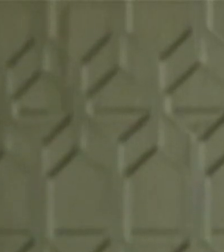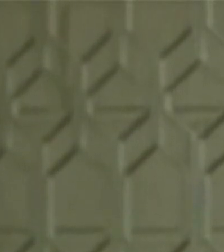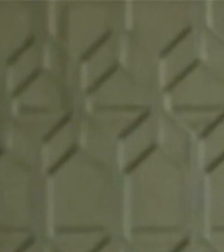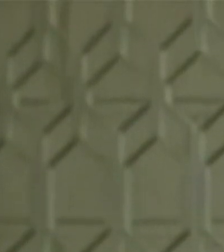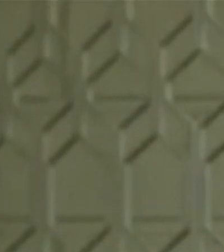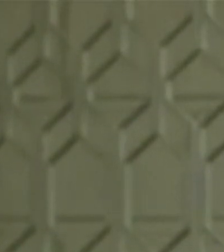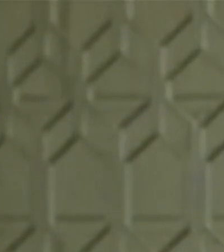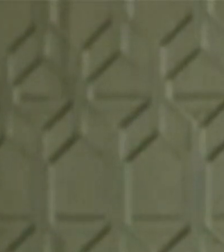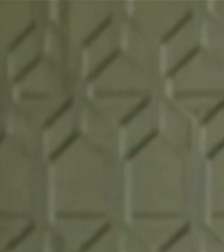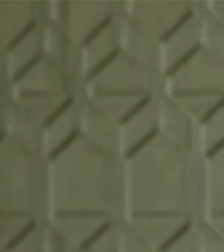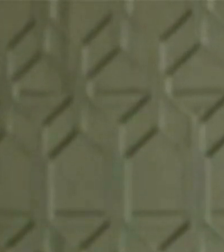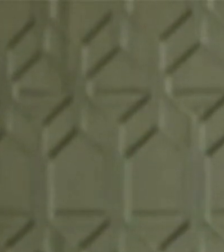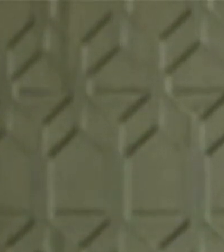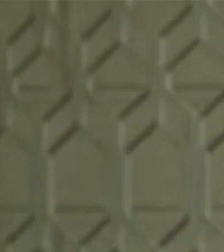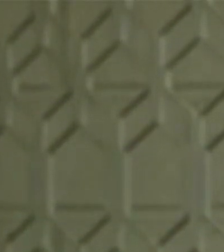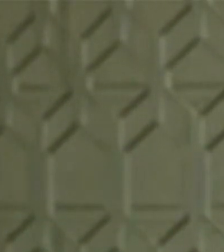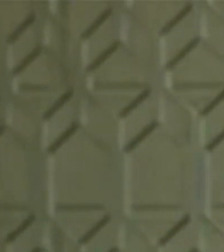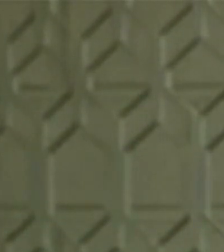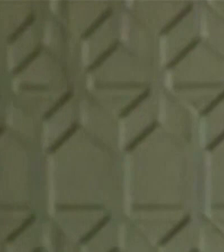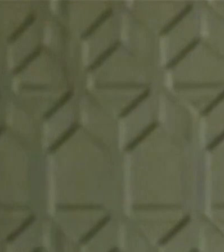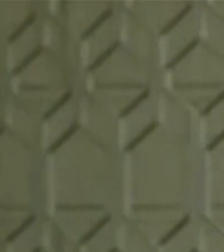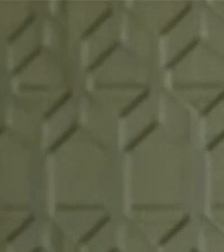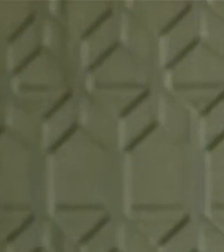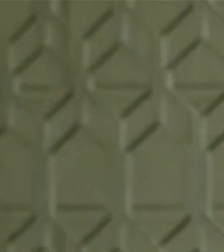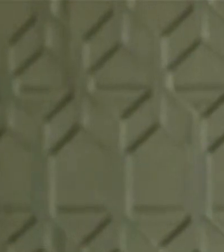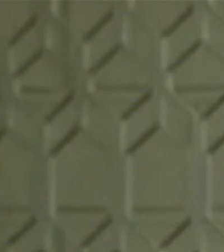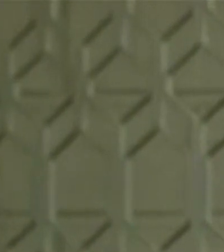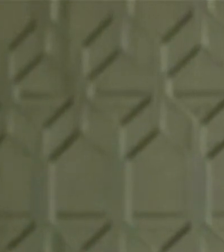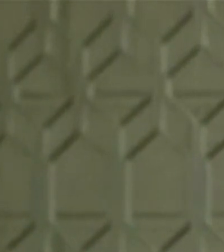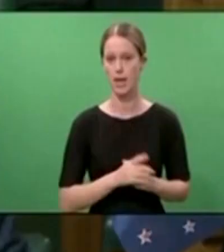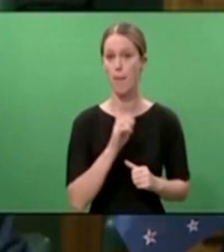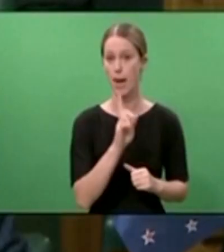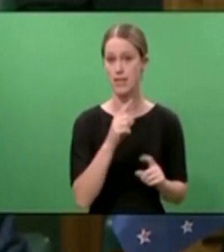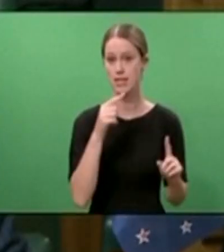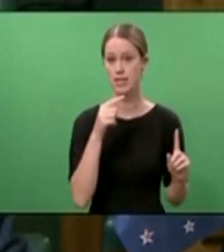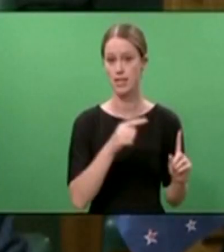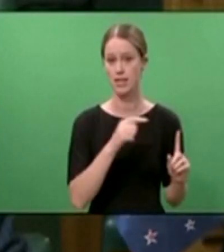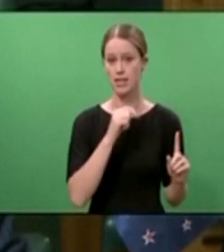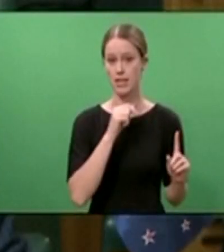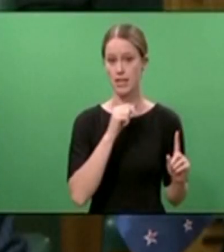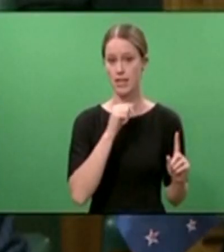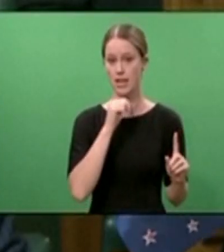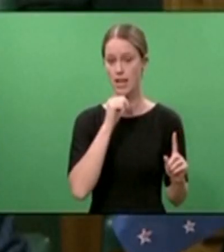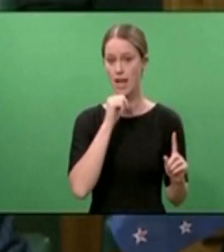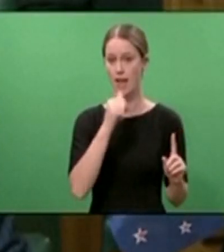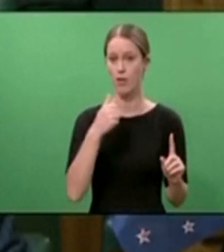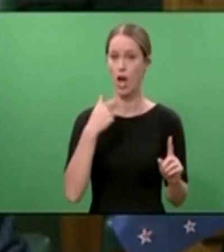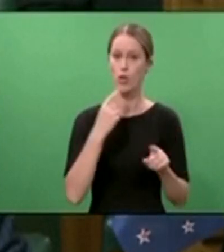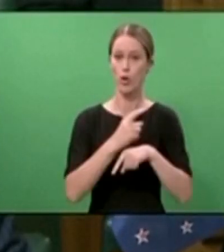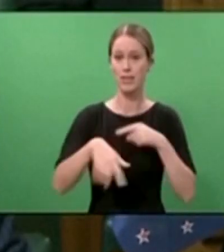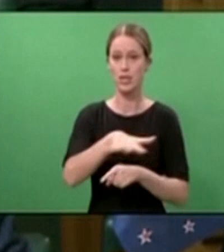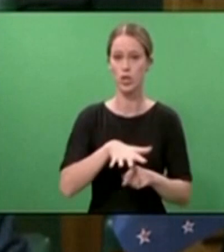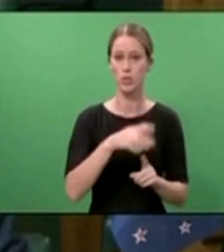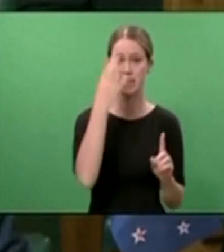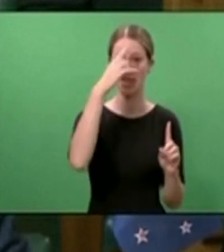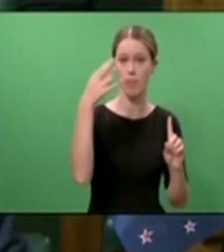นายกพทบมุนตรีจาซิด้าอาเดินของ New Zealand สรางความตกตะลึงด้การประกาศเมื่วันนี้วาจะลาออกจากตำแหน่งภายใน